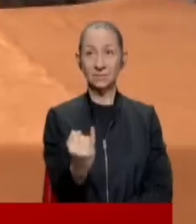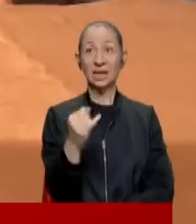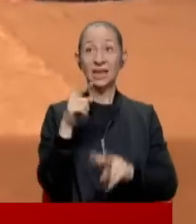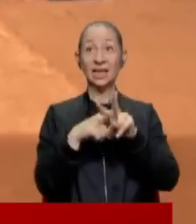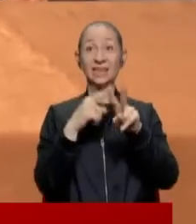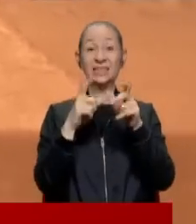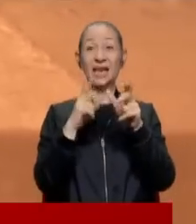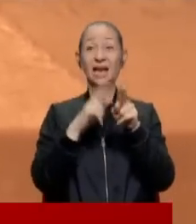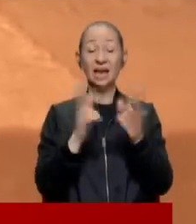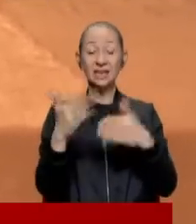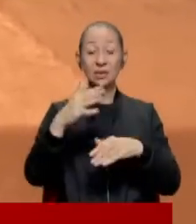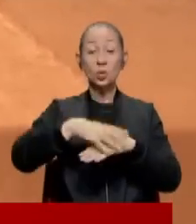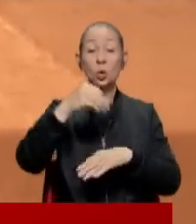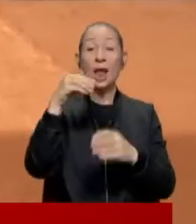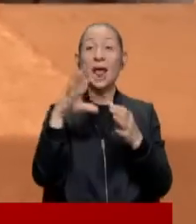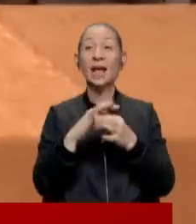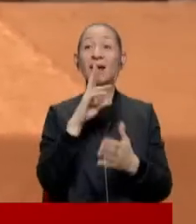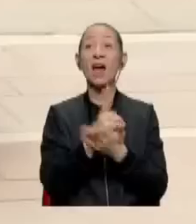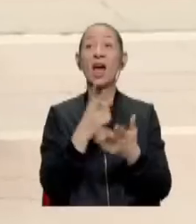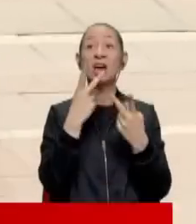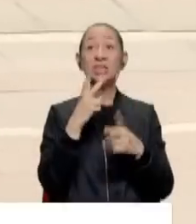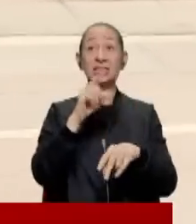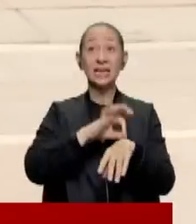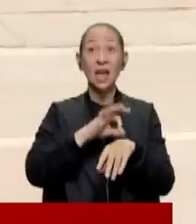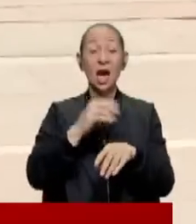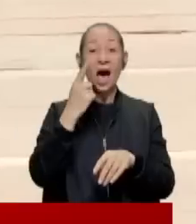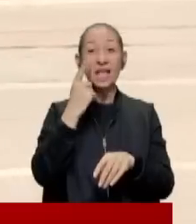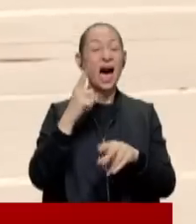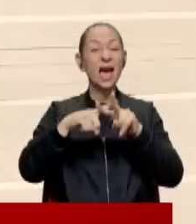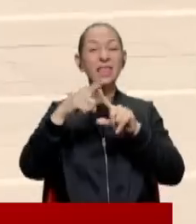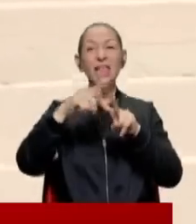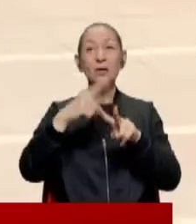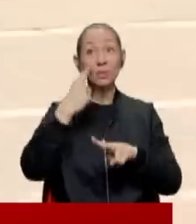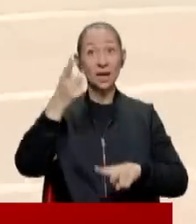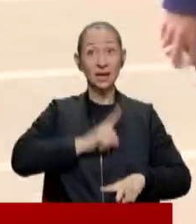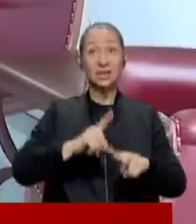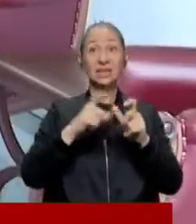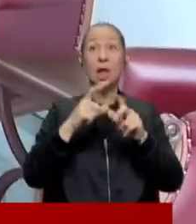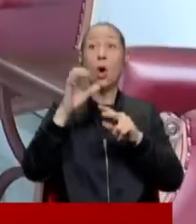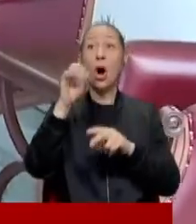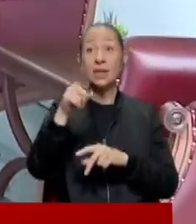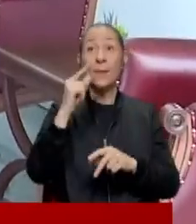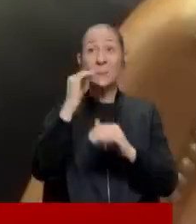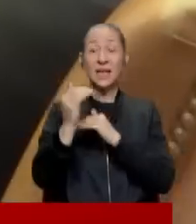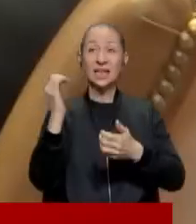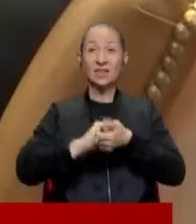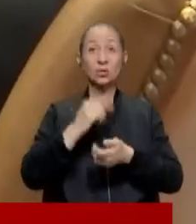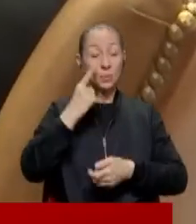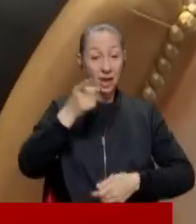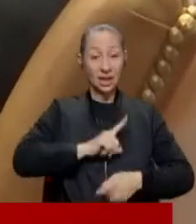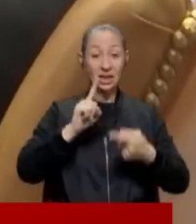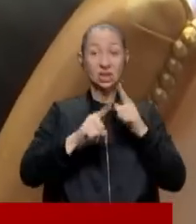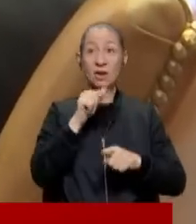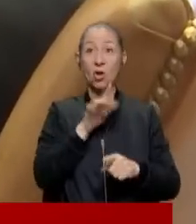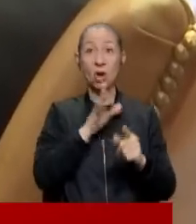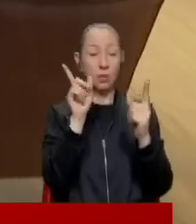YSK'nın sandık kurulları ile ilgili kararını açıkladığı dakikalarda Ata ittifakının Cumhurbaşkanı Adayı Sinan o an millet ittifakının cumhurbaşkanı